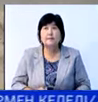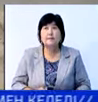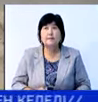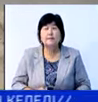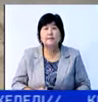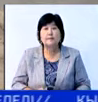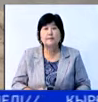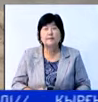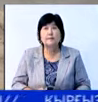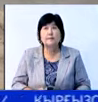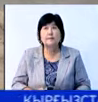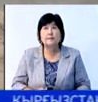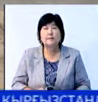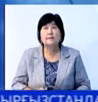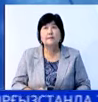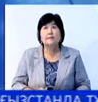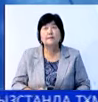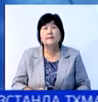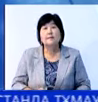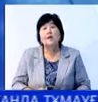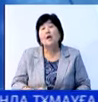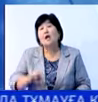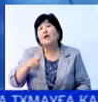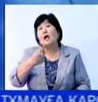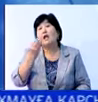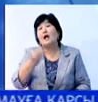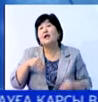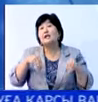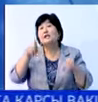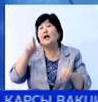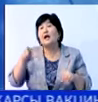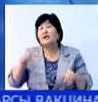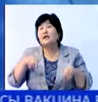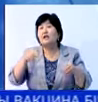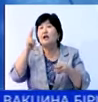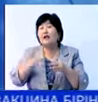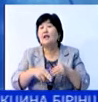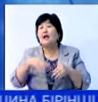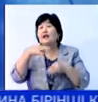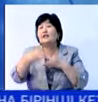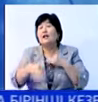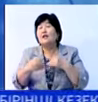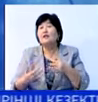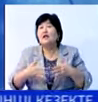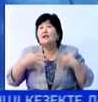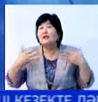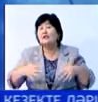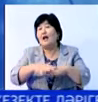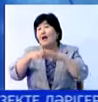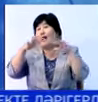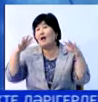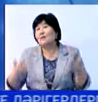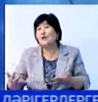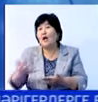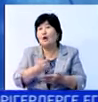Досхан Сәтбай, Қызылорда телеарнасы. Жалағаштық диқандар егін орағын аяқтап, сары күздің шалқар байлығын қамбағы еселеп құйып